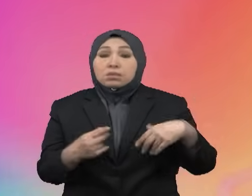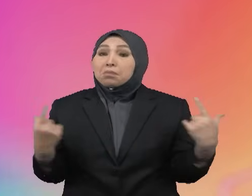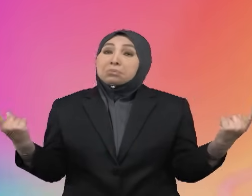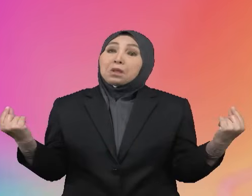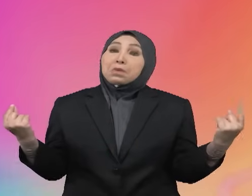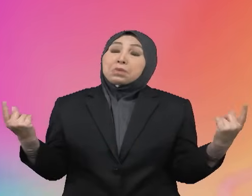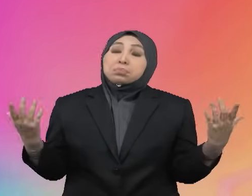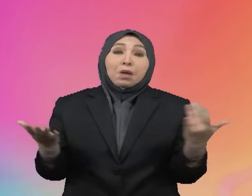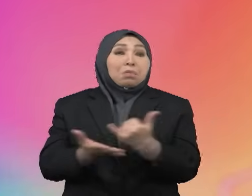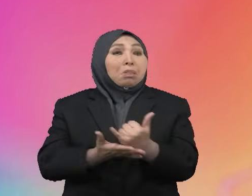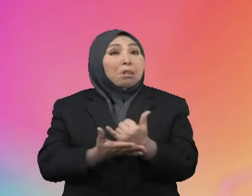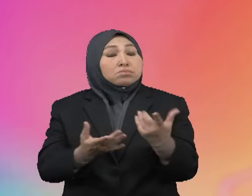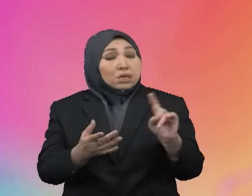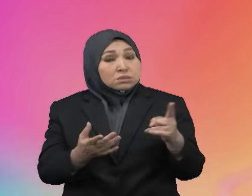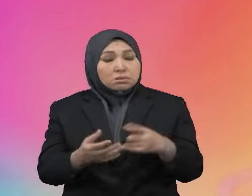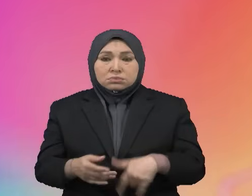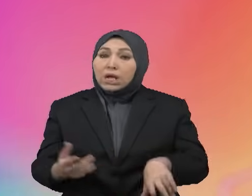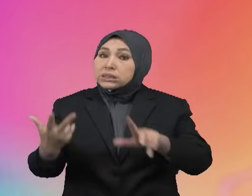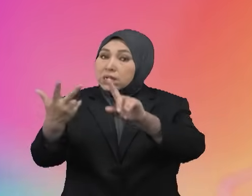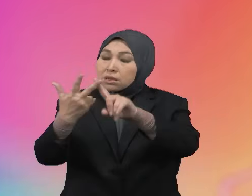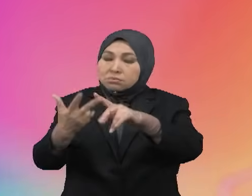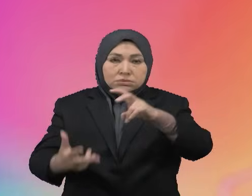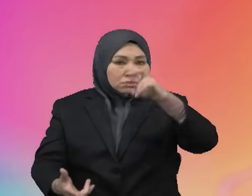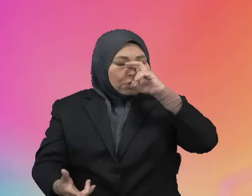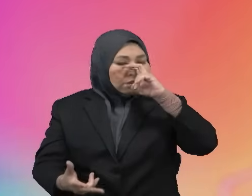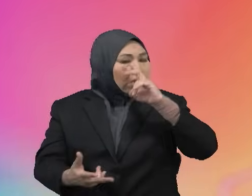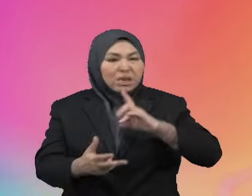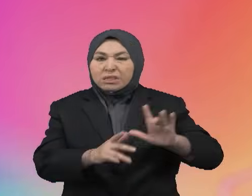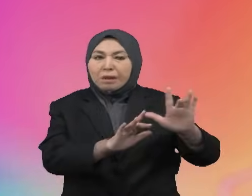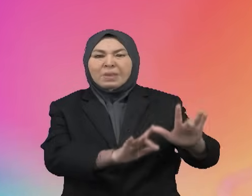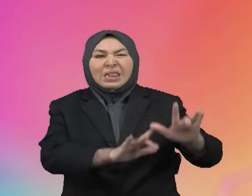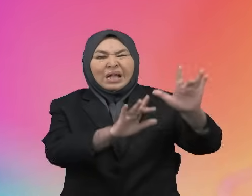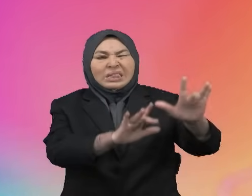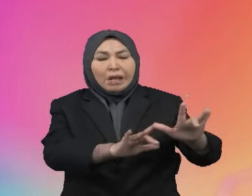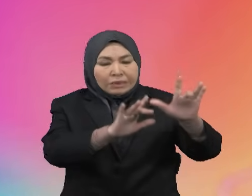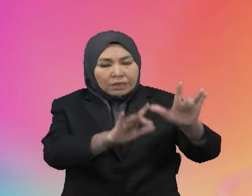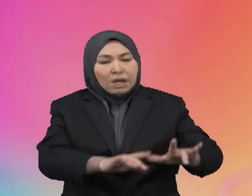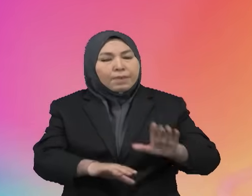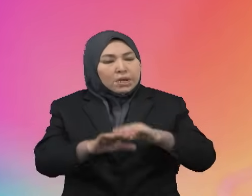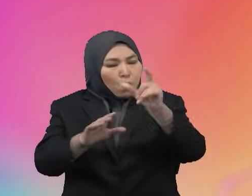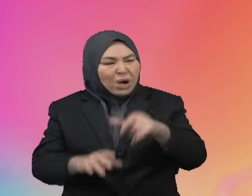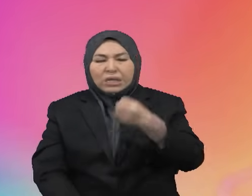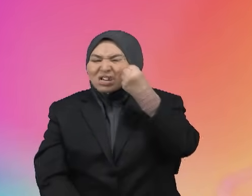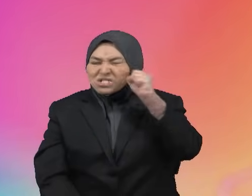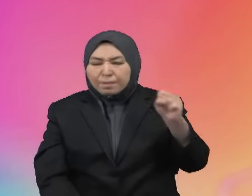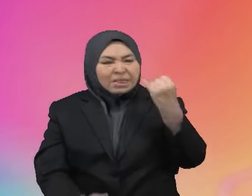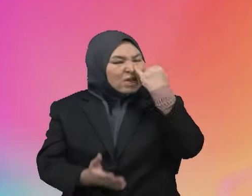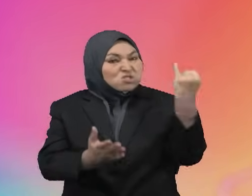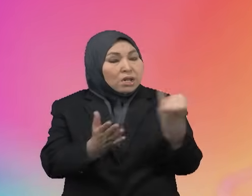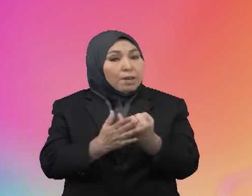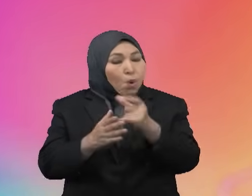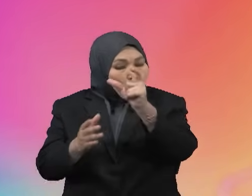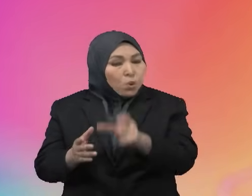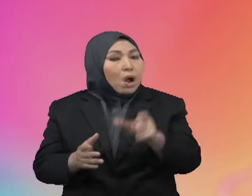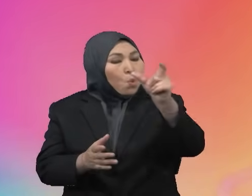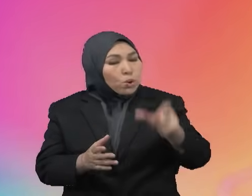sahaja. Yang ketiga, tegas, tidak menaruh simpati kepada orang-orang yang bersifat fasik dan zalim. Dalam konteks ini adalah